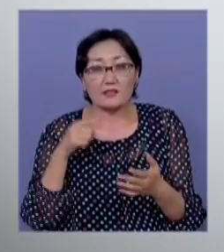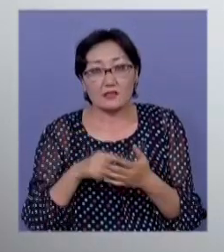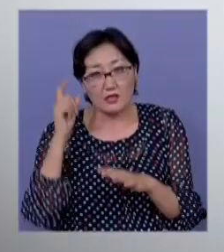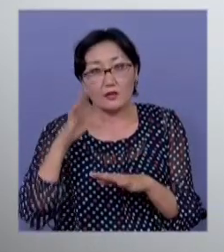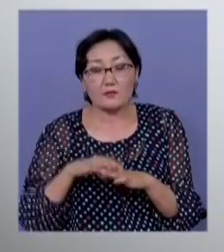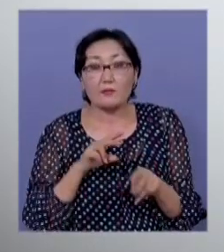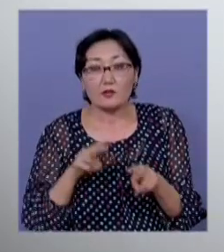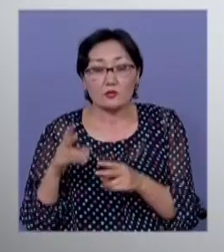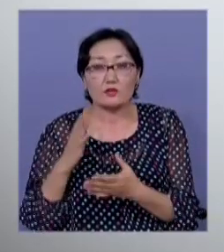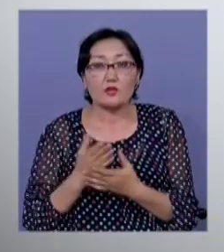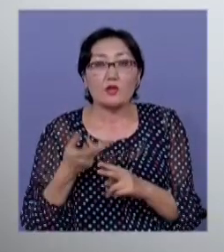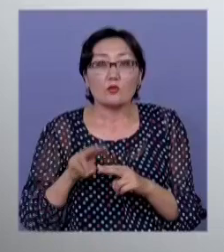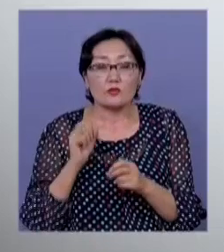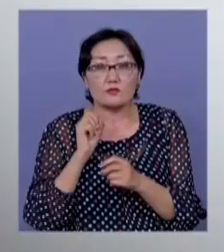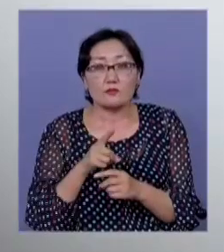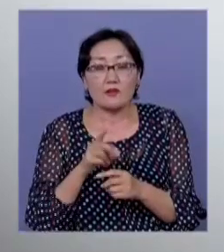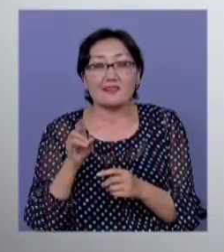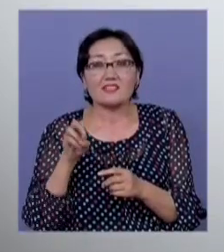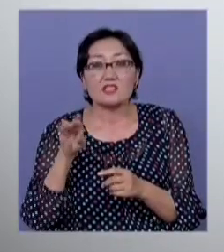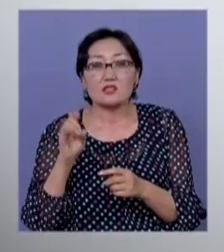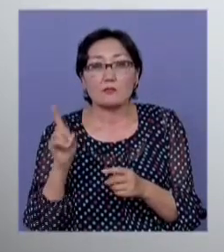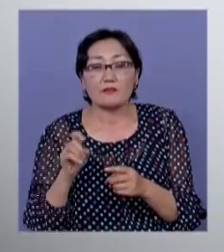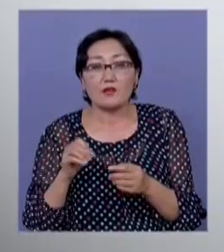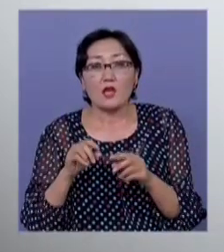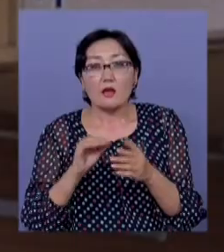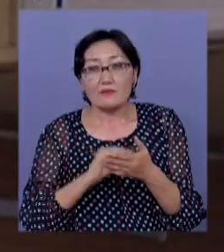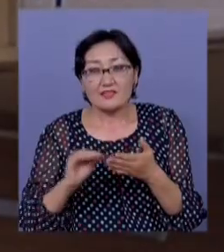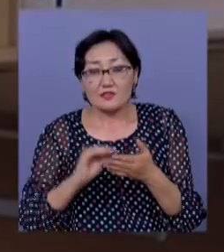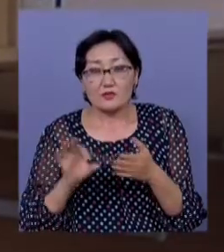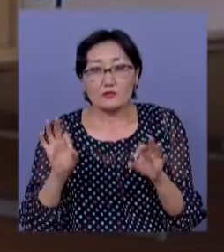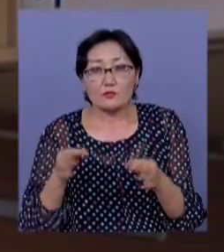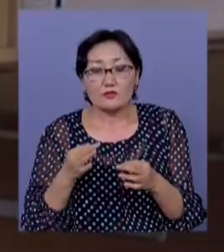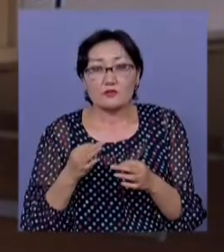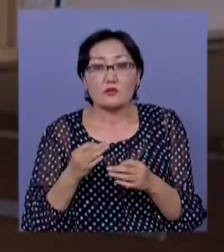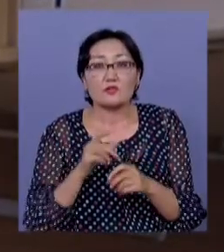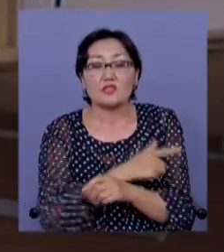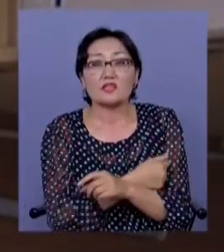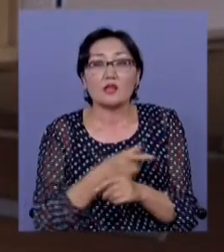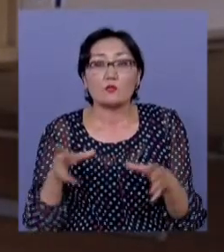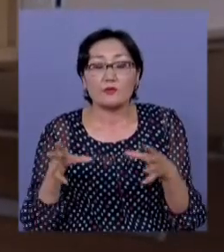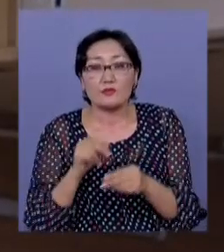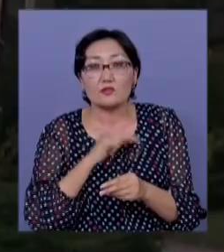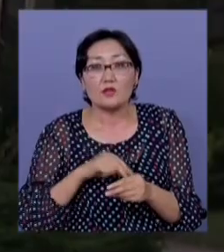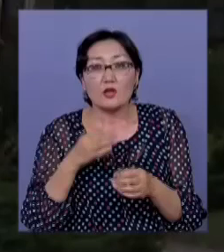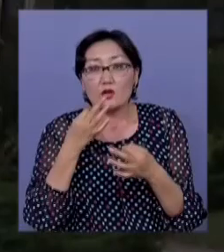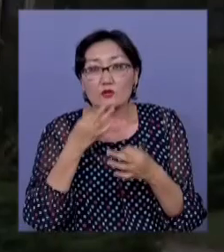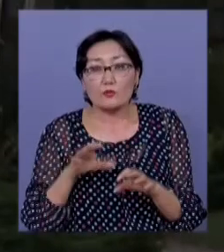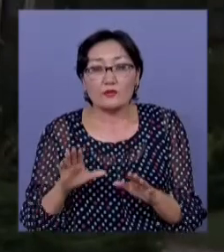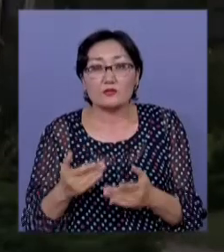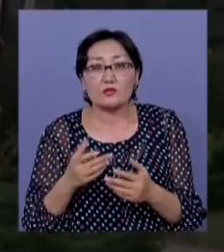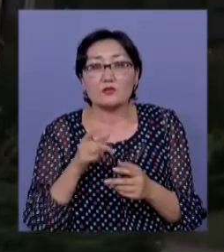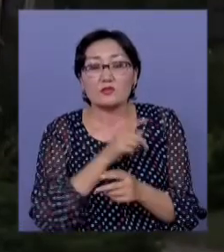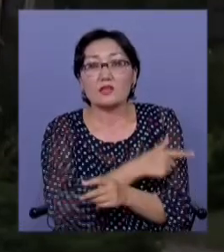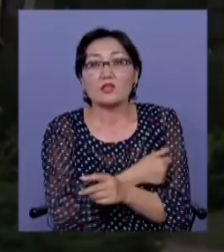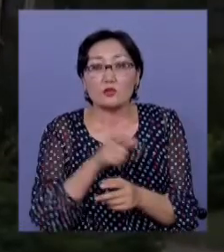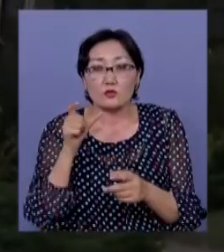екенін жеткізді. Осы тапсырмадан кейін Қанат Тезекбаев қолхатпен босатылды. Ал өз кезегінде дәрігердің әріптестері кез келген қайғылы оқиғадан кейін